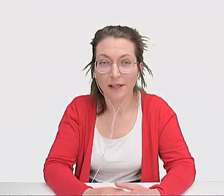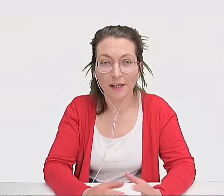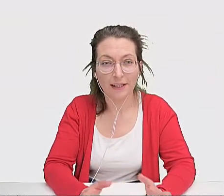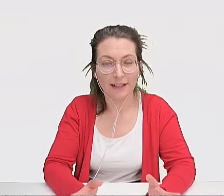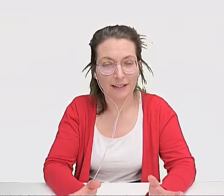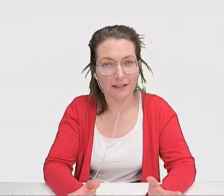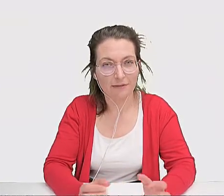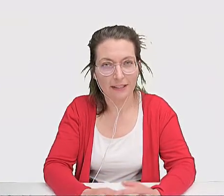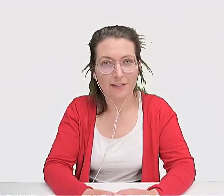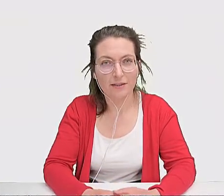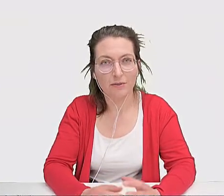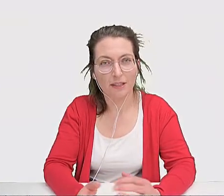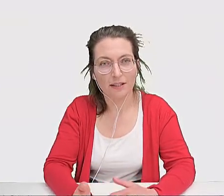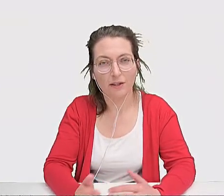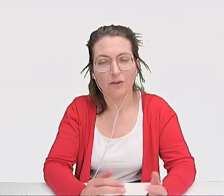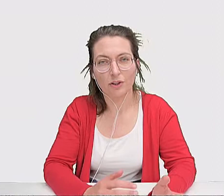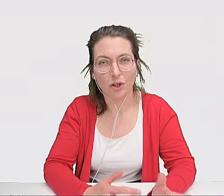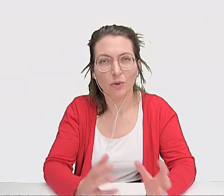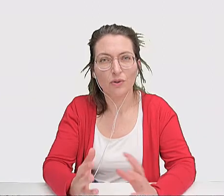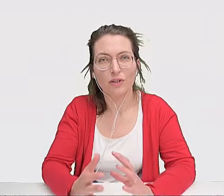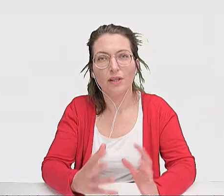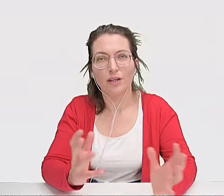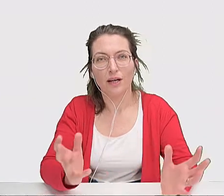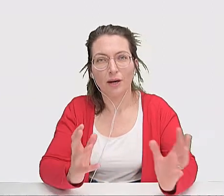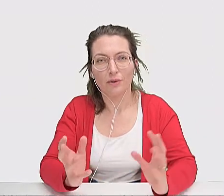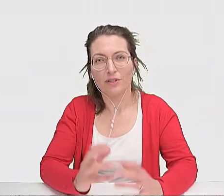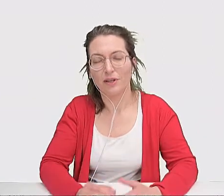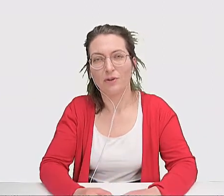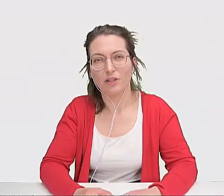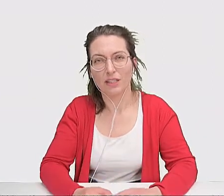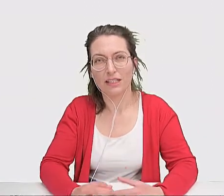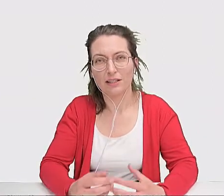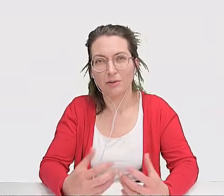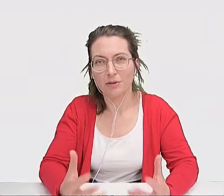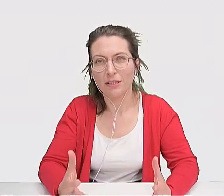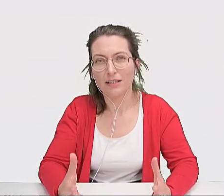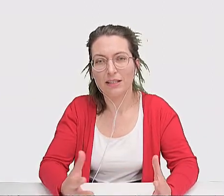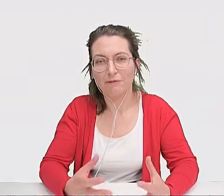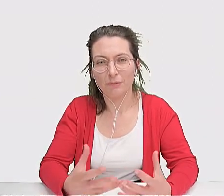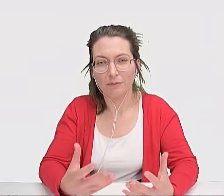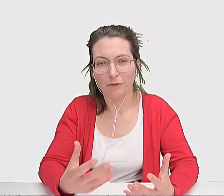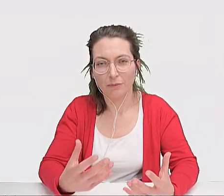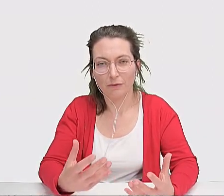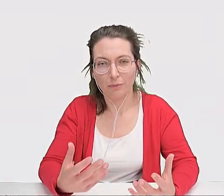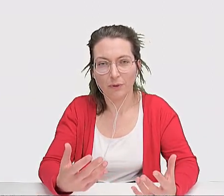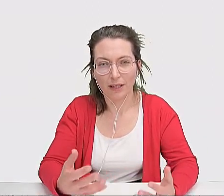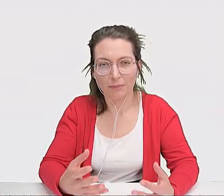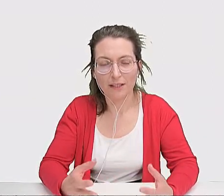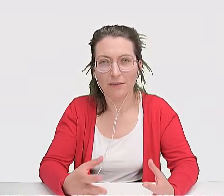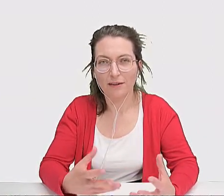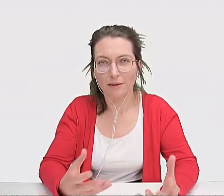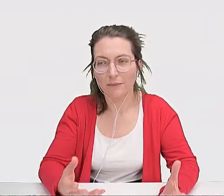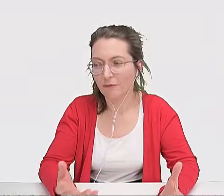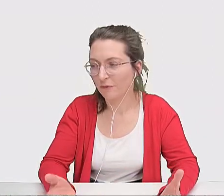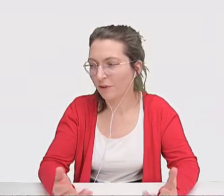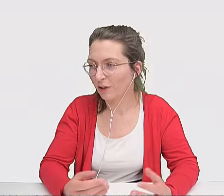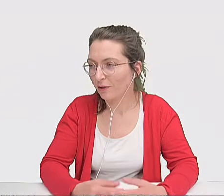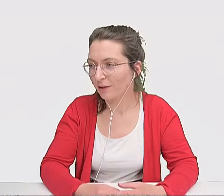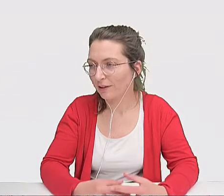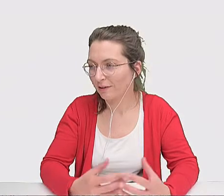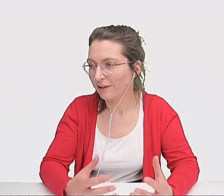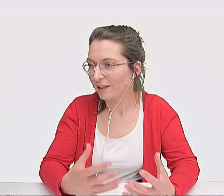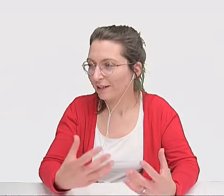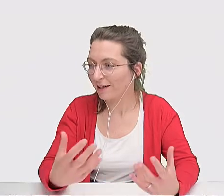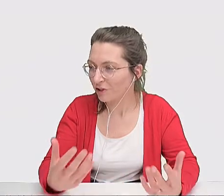Programmierern in der ganzen Welt sind und man sich auch den Code austauscht. Das heißt, die Grundidee vom Programmieren wird